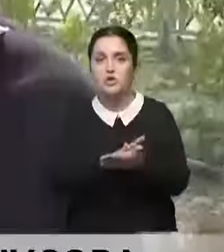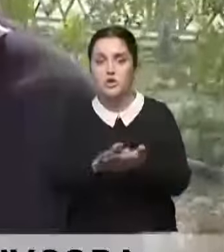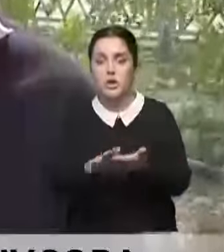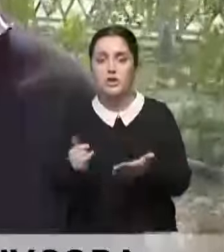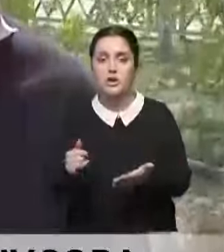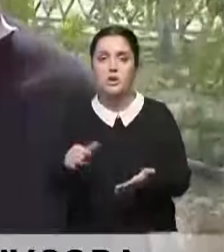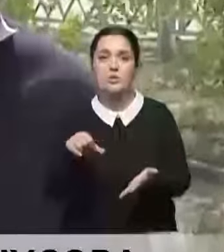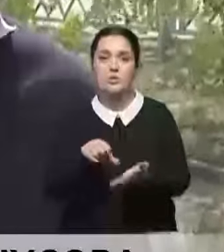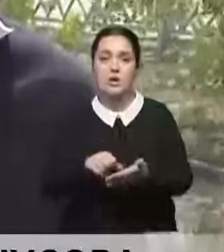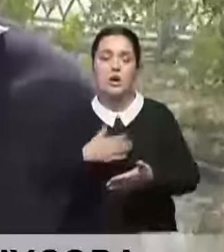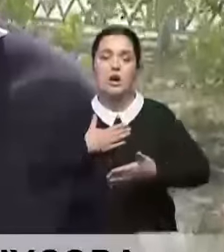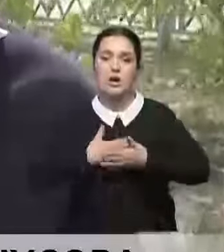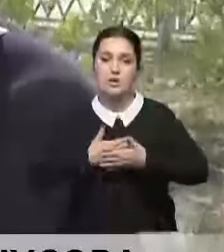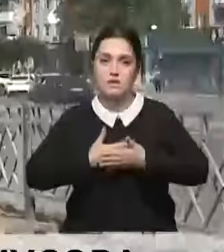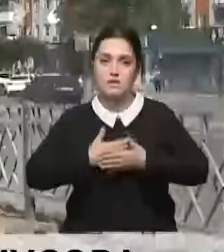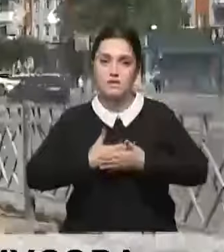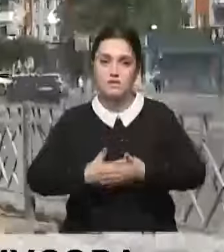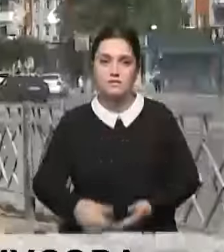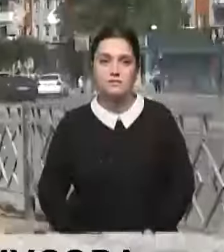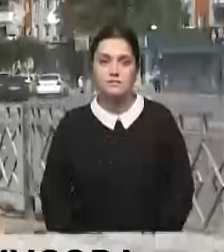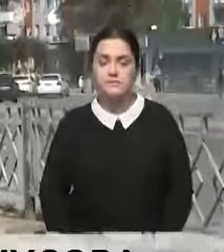принимать всем активное участие в уборке.